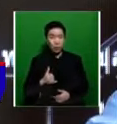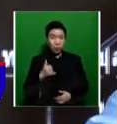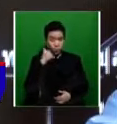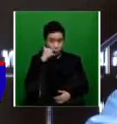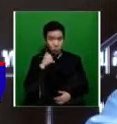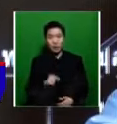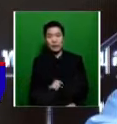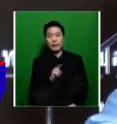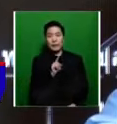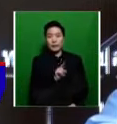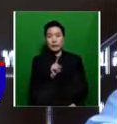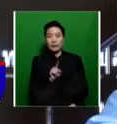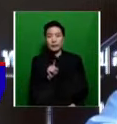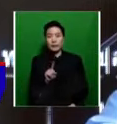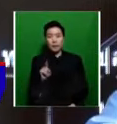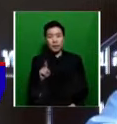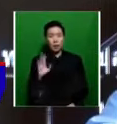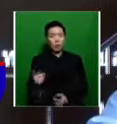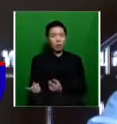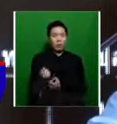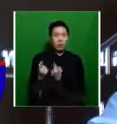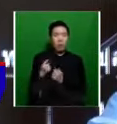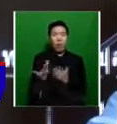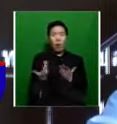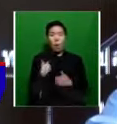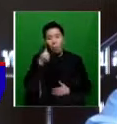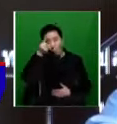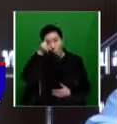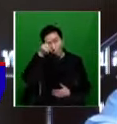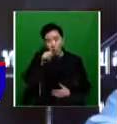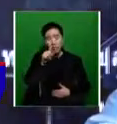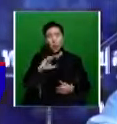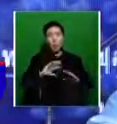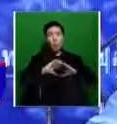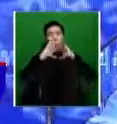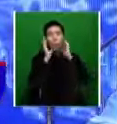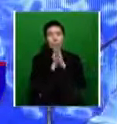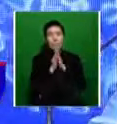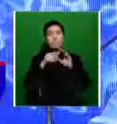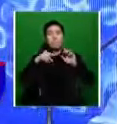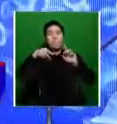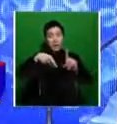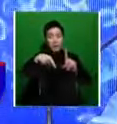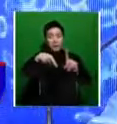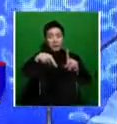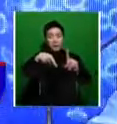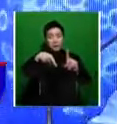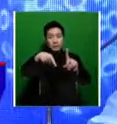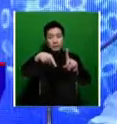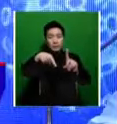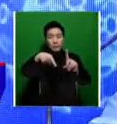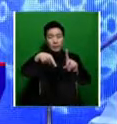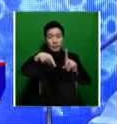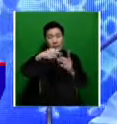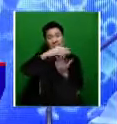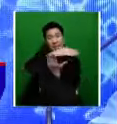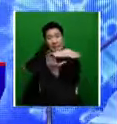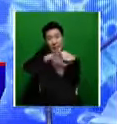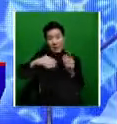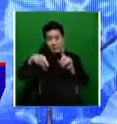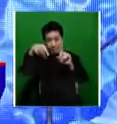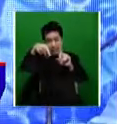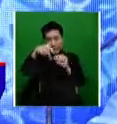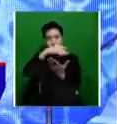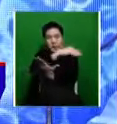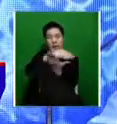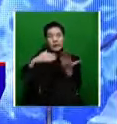มากซึ่งวันหนึ่งเนี่ยมีผู้ร้องเรียนมาประมาณสักเกือบพันรายนะครับในนั้นเกินกว่าครึ่งหนึ่งถาม